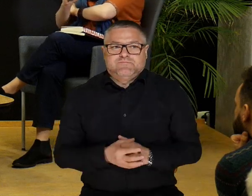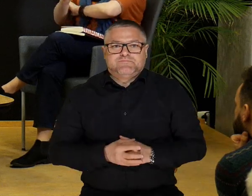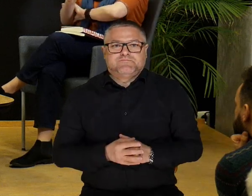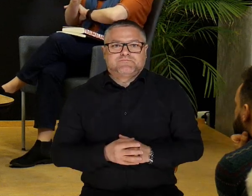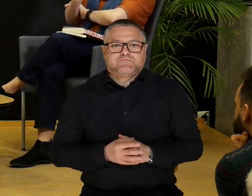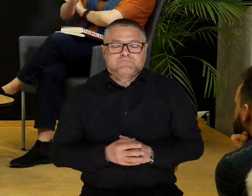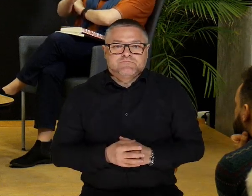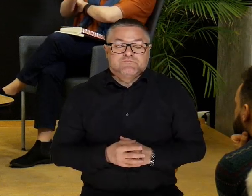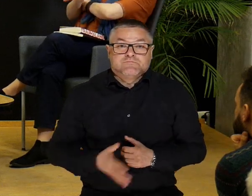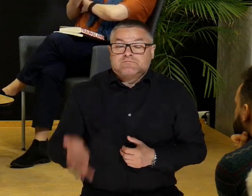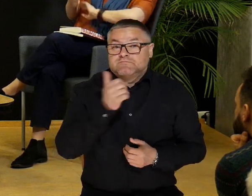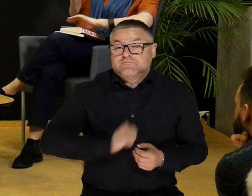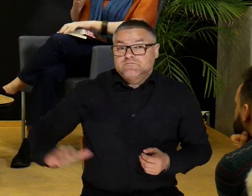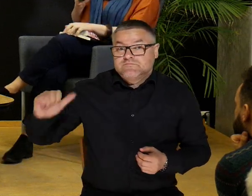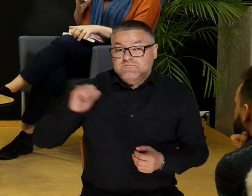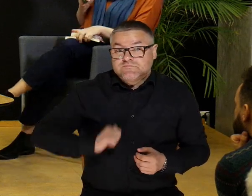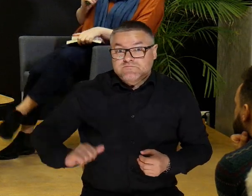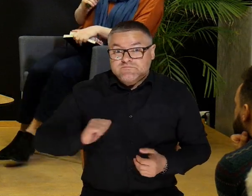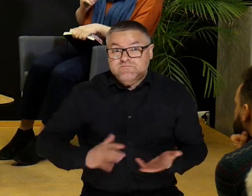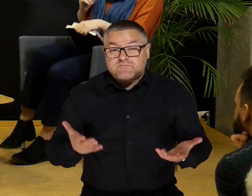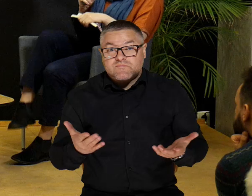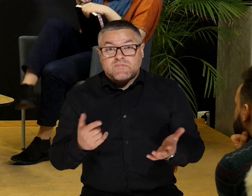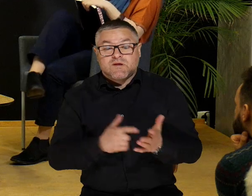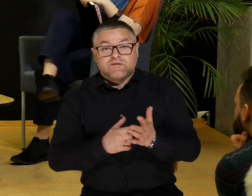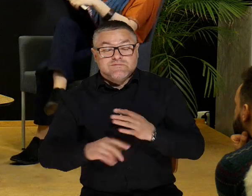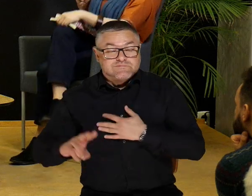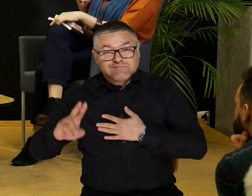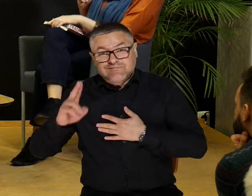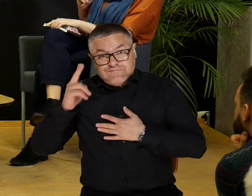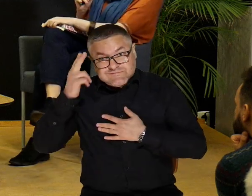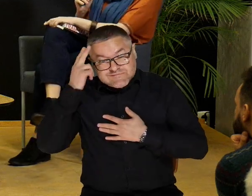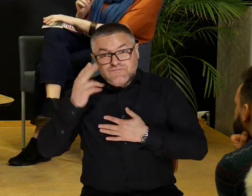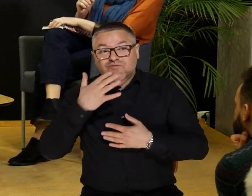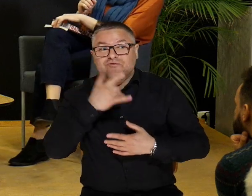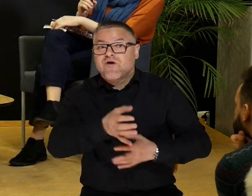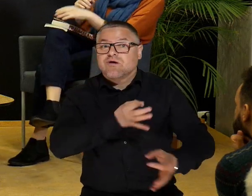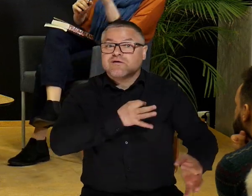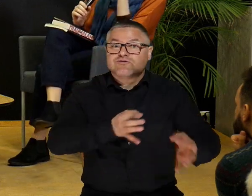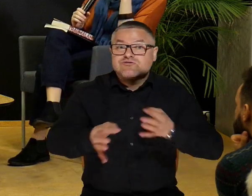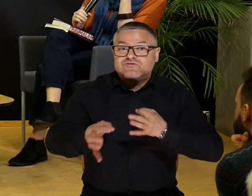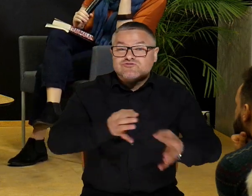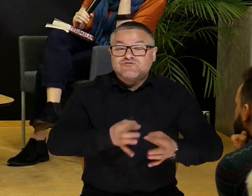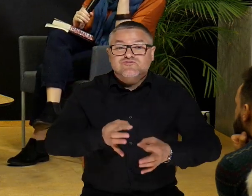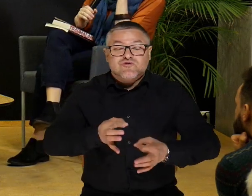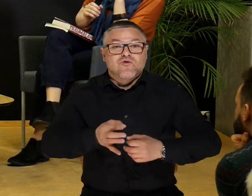Czekamy w takim razie na ten zwrot traumatyczny, to jak mówisz, na te historie, które